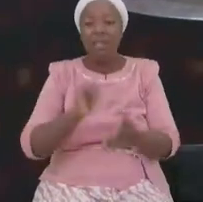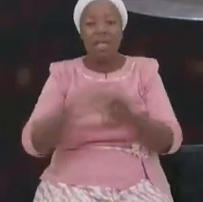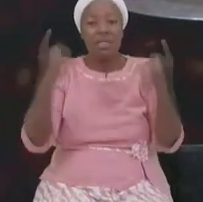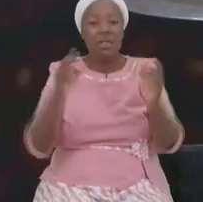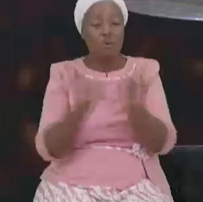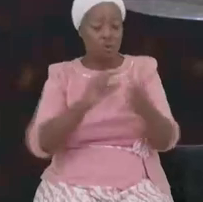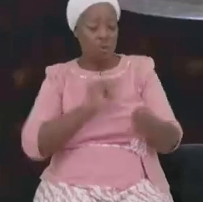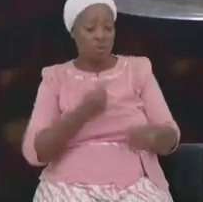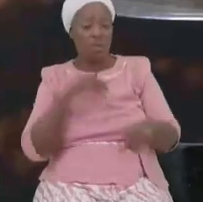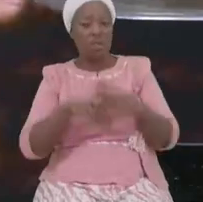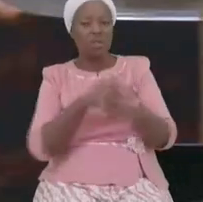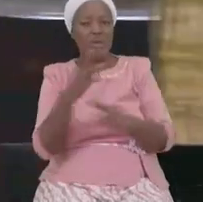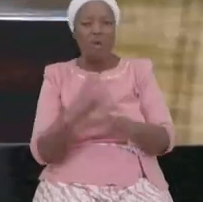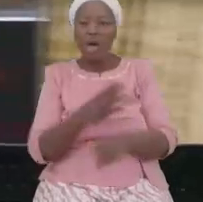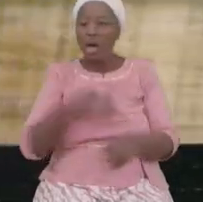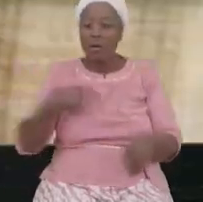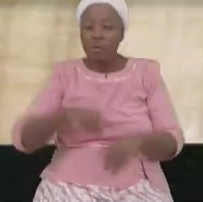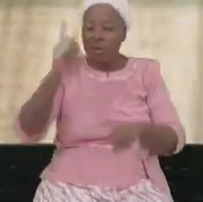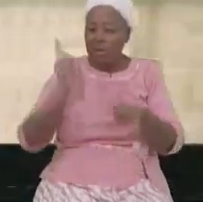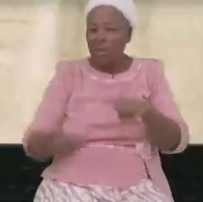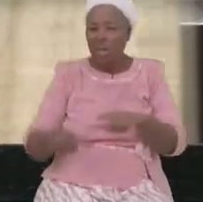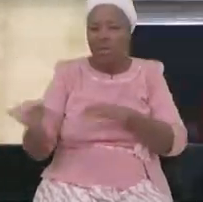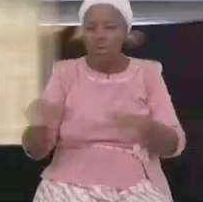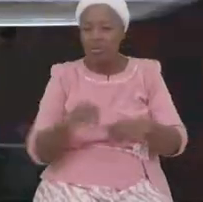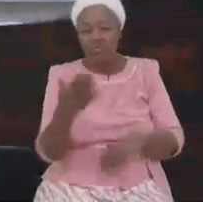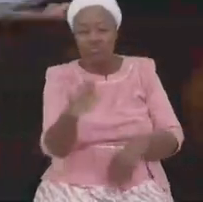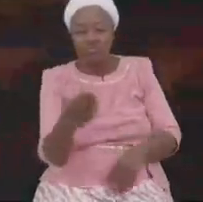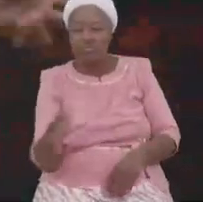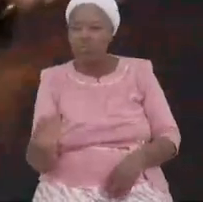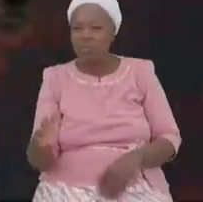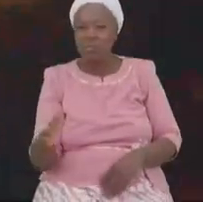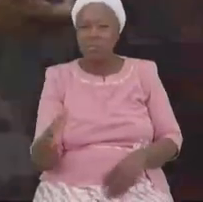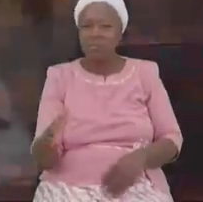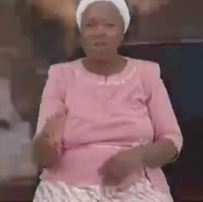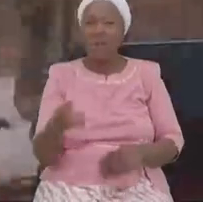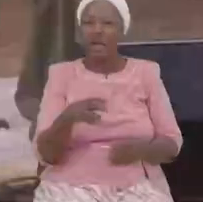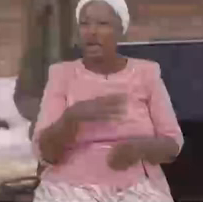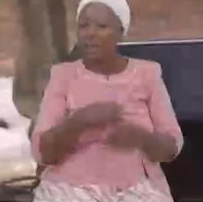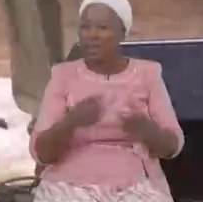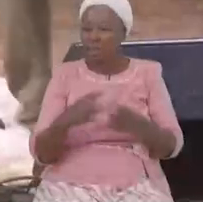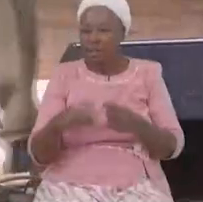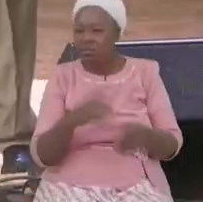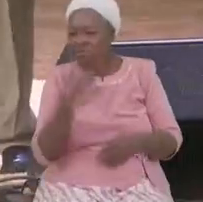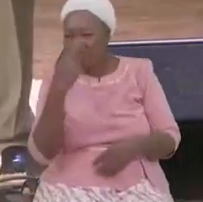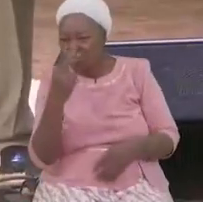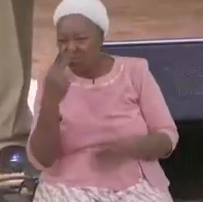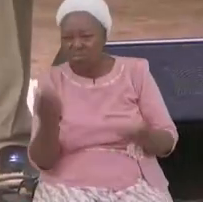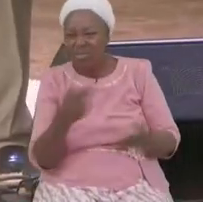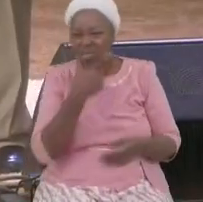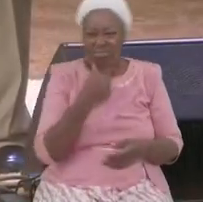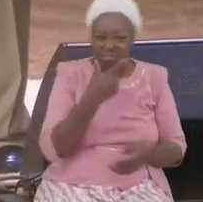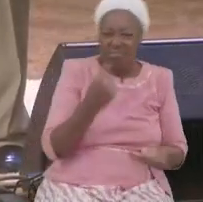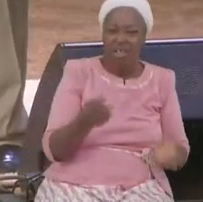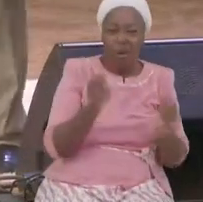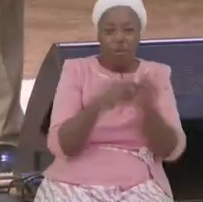dans le monde. Et nous ne pouvons pas faire de manœuvres hypocrites avec le Seigneur.